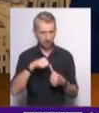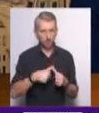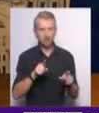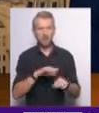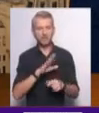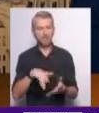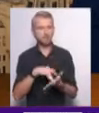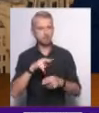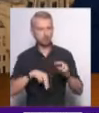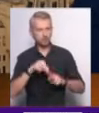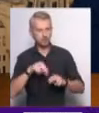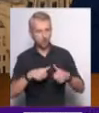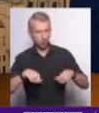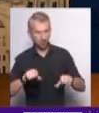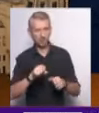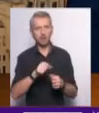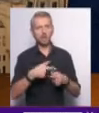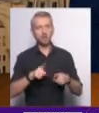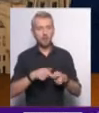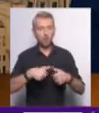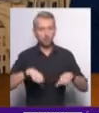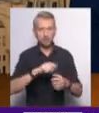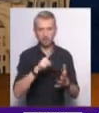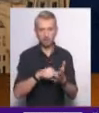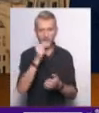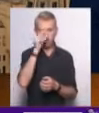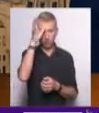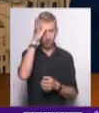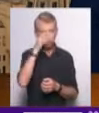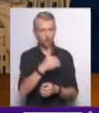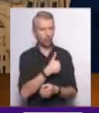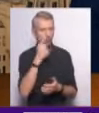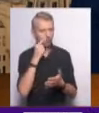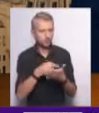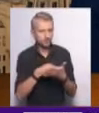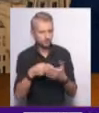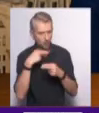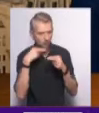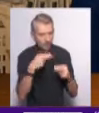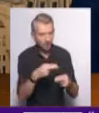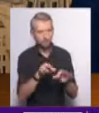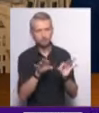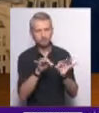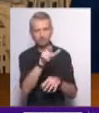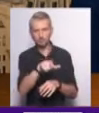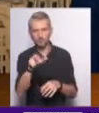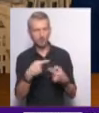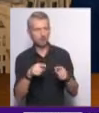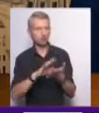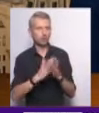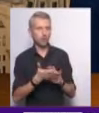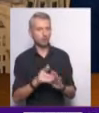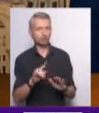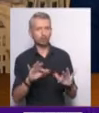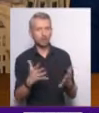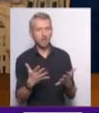містобудівна комісія, це комісія з питань освіти. Але я хотів би загострити вашу увагу і довести до телеглядачів, до киян, іншу ситуацію, яка